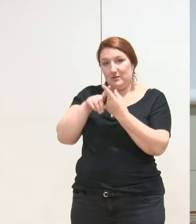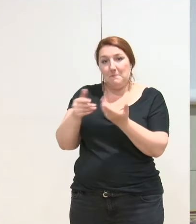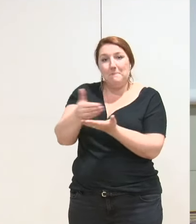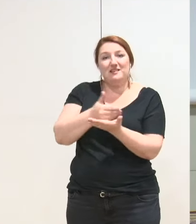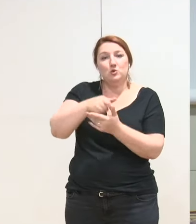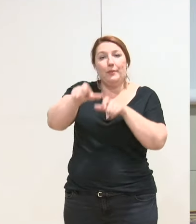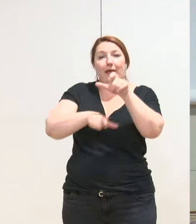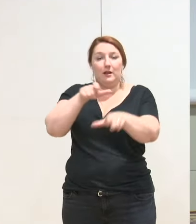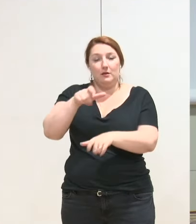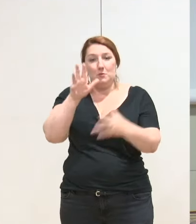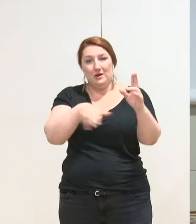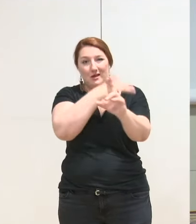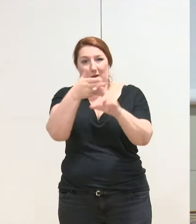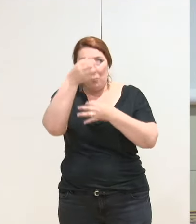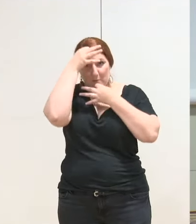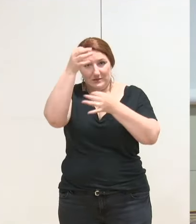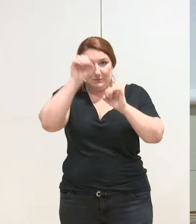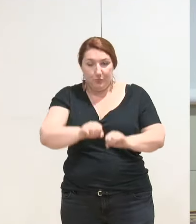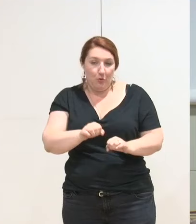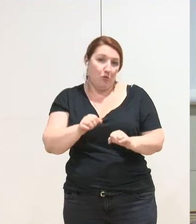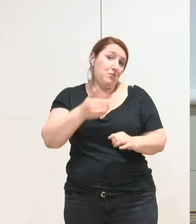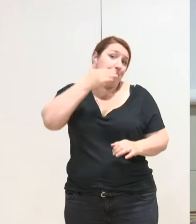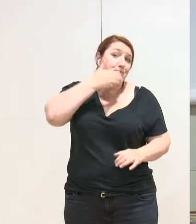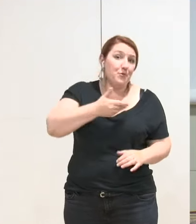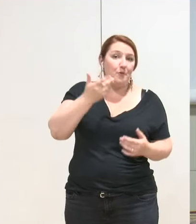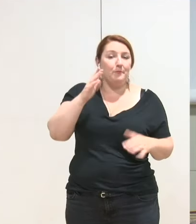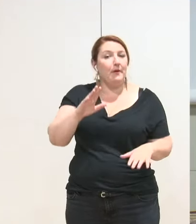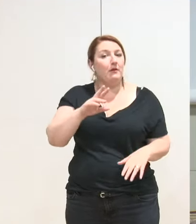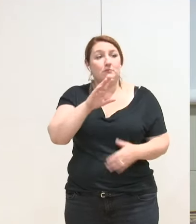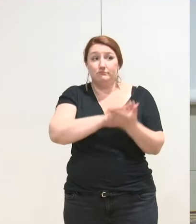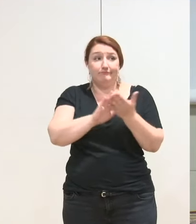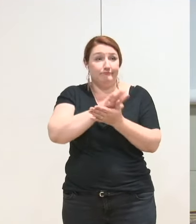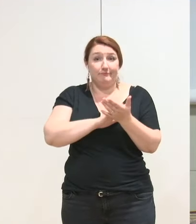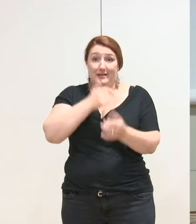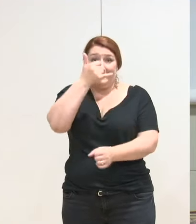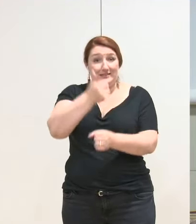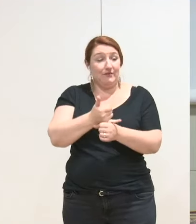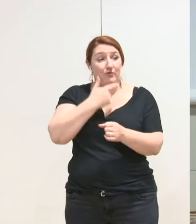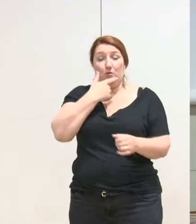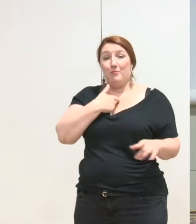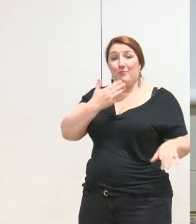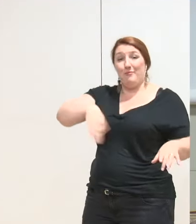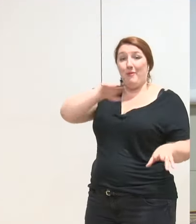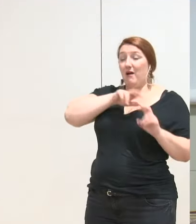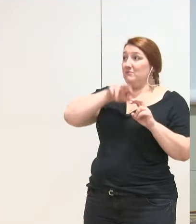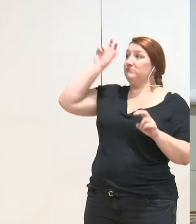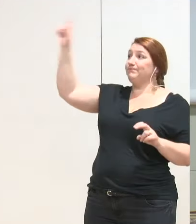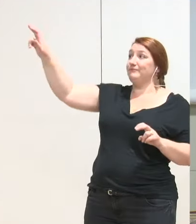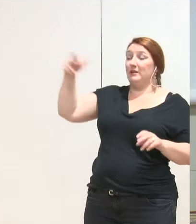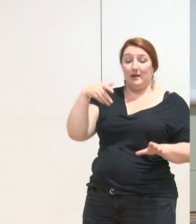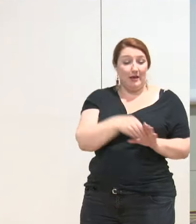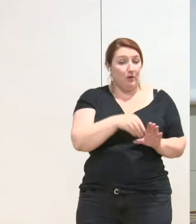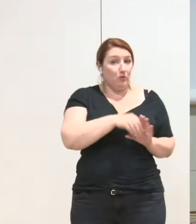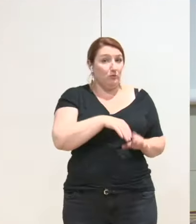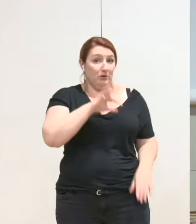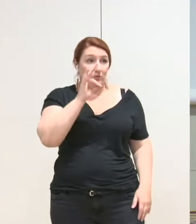peut-être plus précisément sur la question mais il est faut de dire que le transfert des postes à la Métro permettront de faire des économies puisque vous le